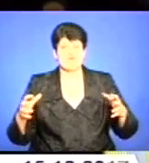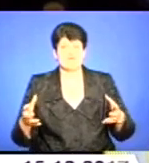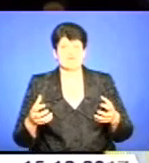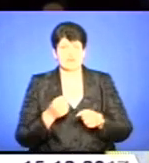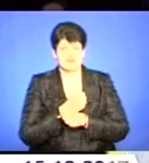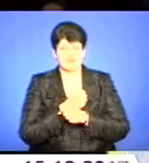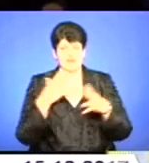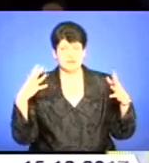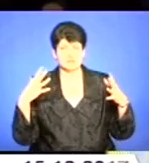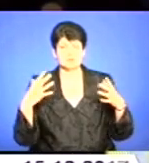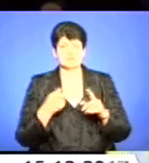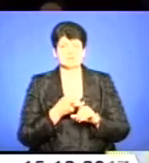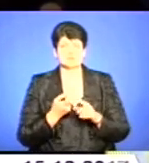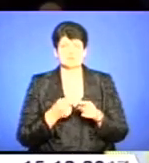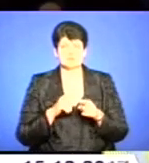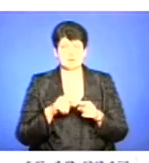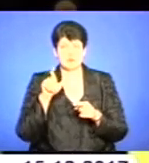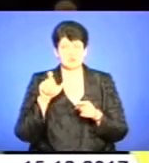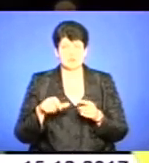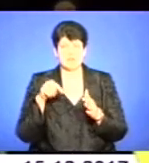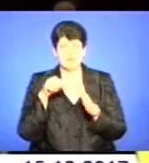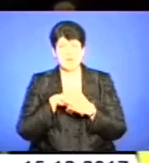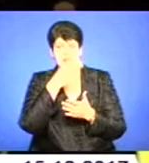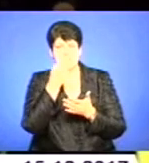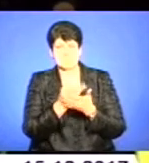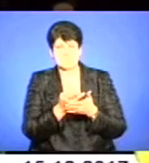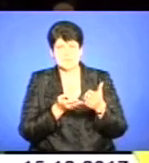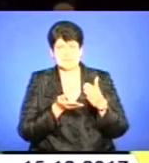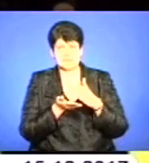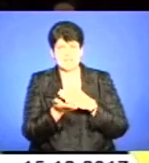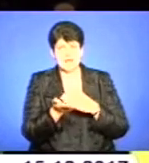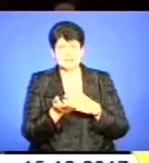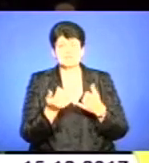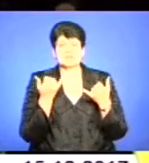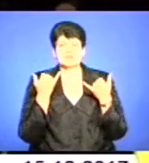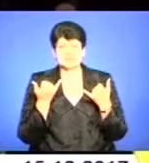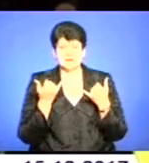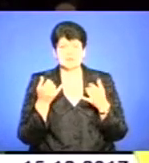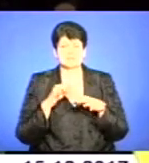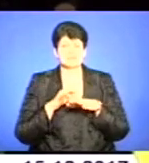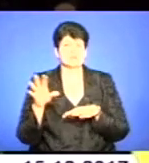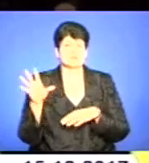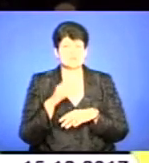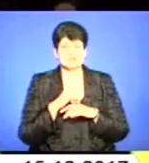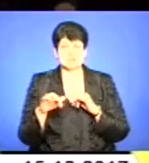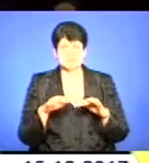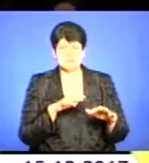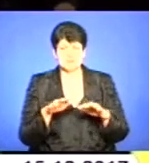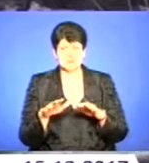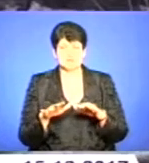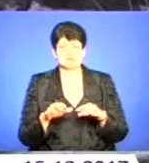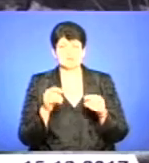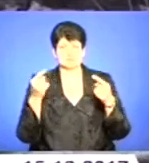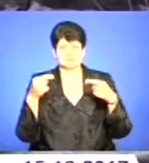якого людина знаходиться під завалом. На даний час здійснено всі заходи по запобіганню обрушення